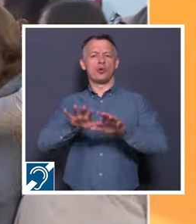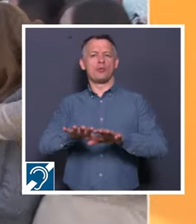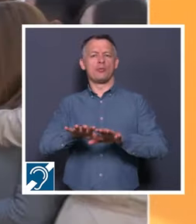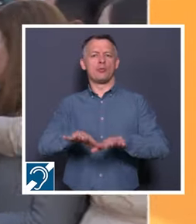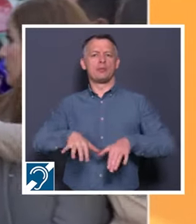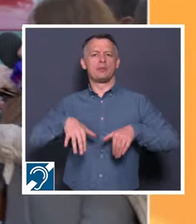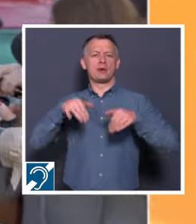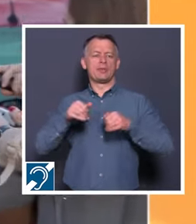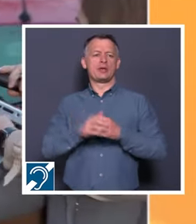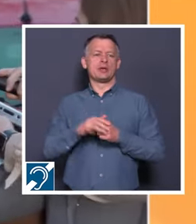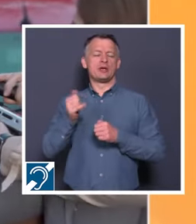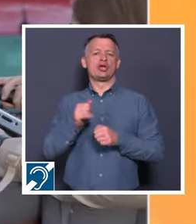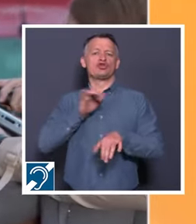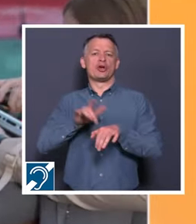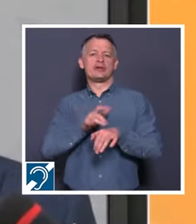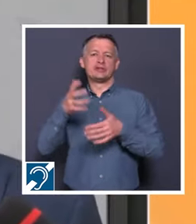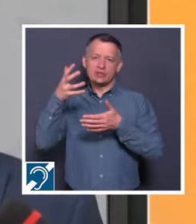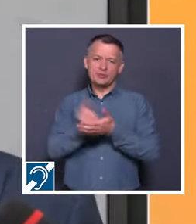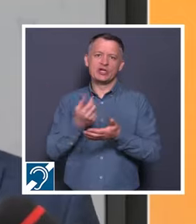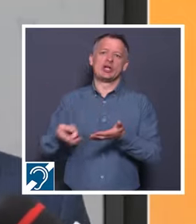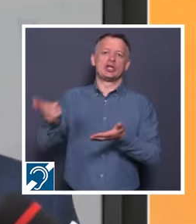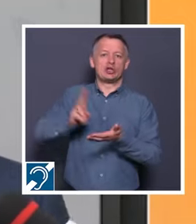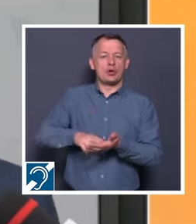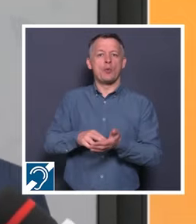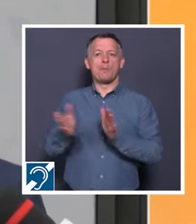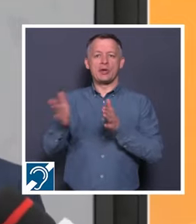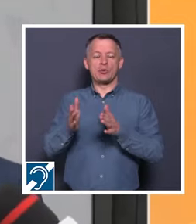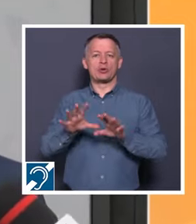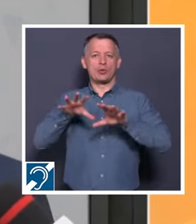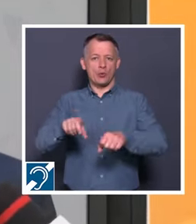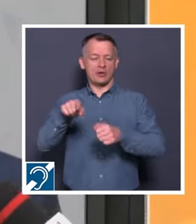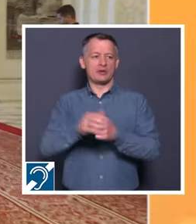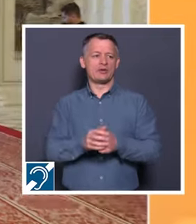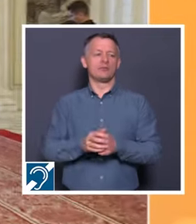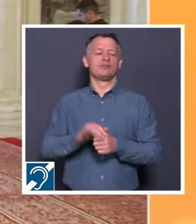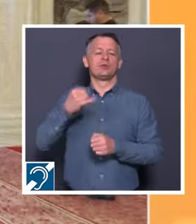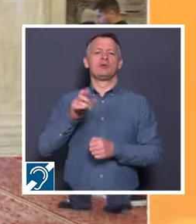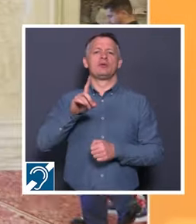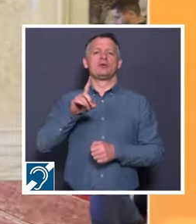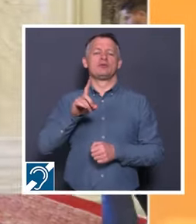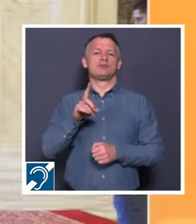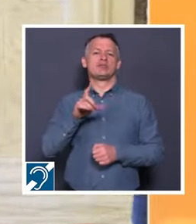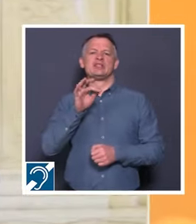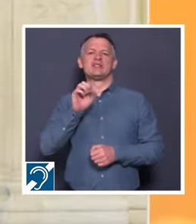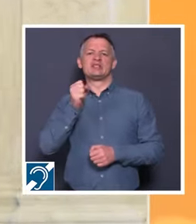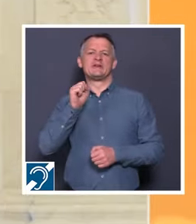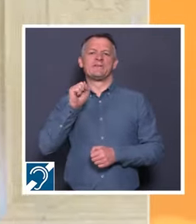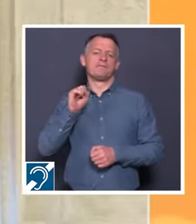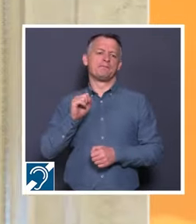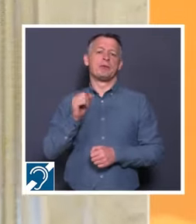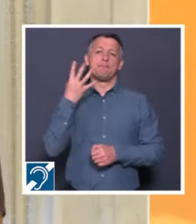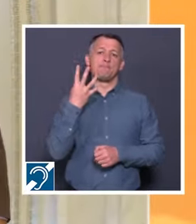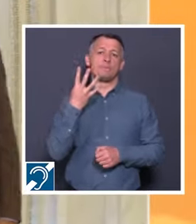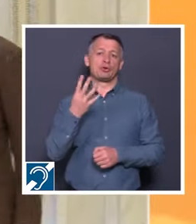încearcă să obțină un nou mandat. Vorbim aici de Dan Motreanu, Victor Negrescu și Sifri Mureșan. În schimb, vedem că sunt doar